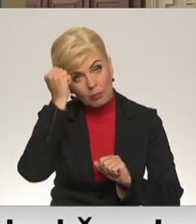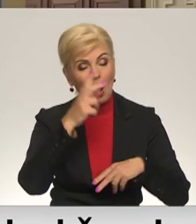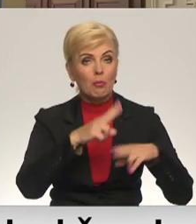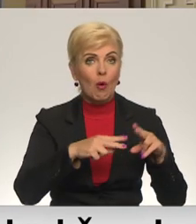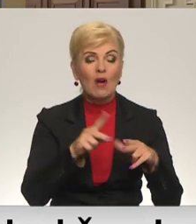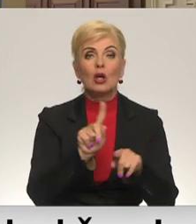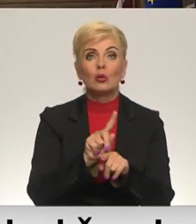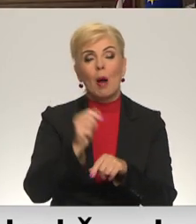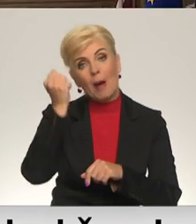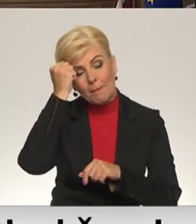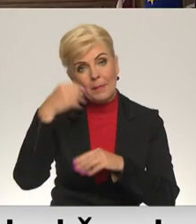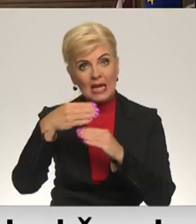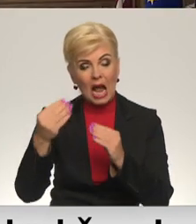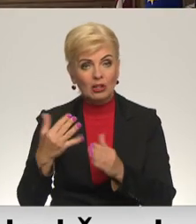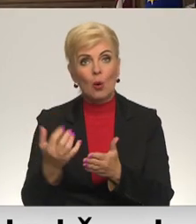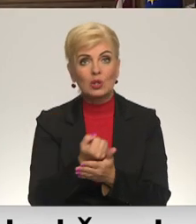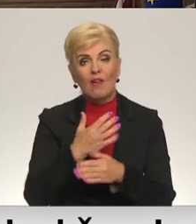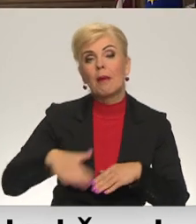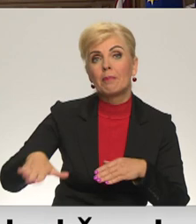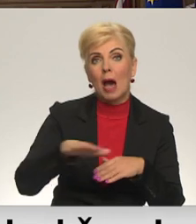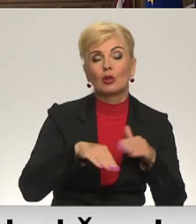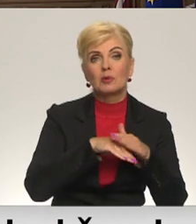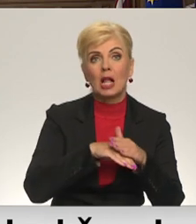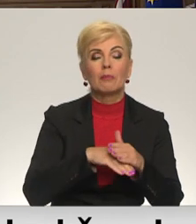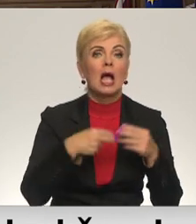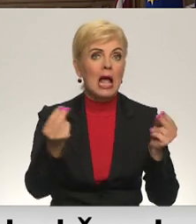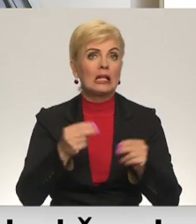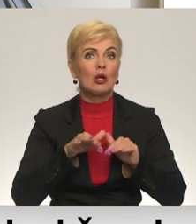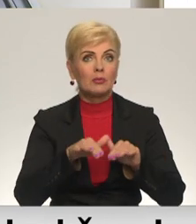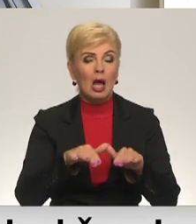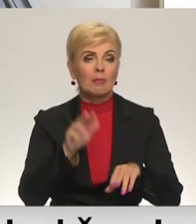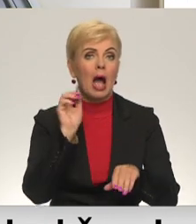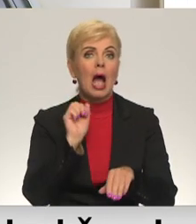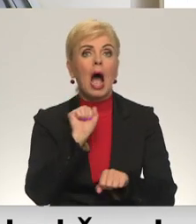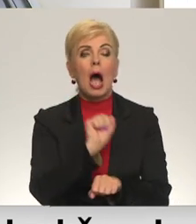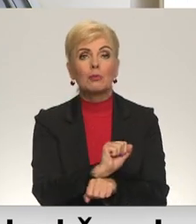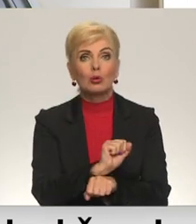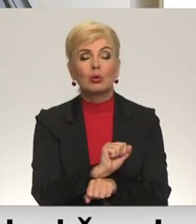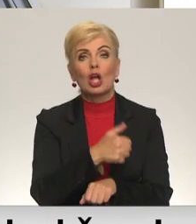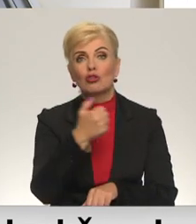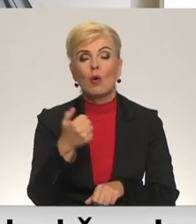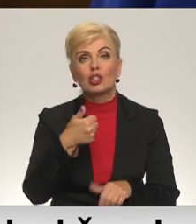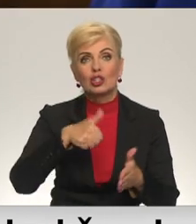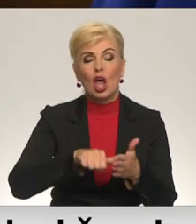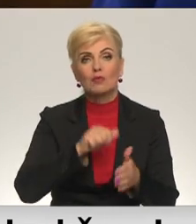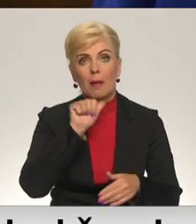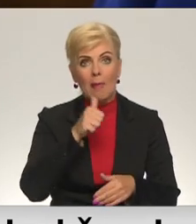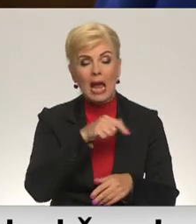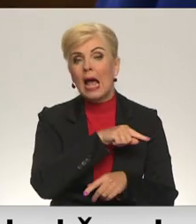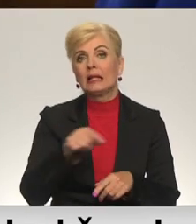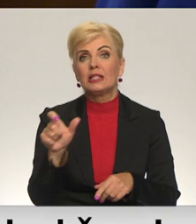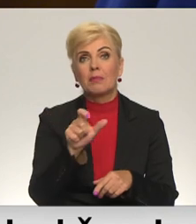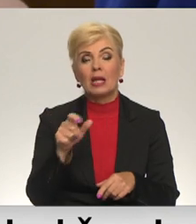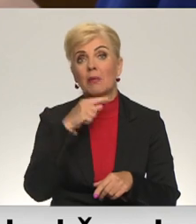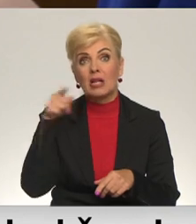tostarp pieminekļu Uzvaras parkā saglabāšanu. Līguma darbība tiks apturēta no šā gada 16. Māja līdz brīdim, kad Krievijas armija